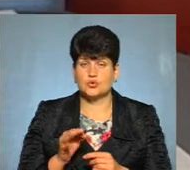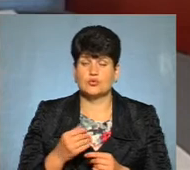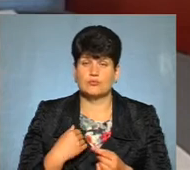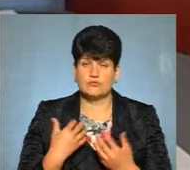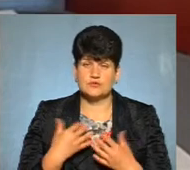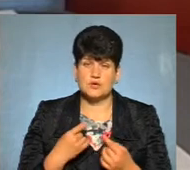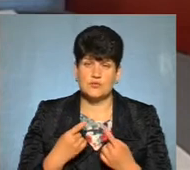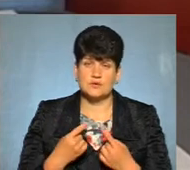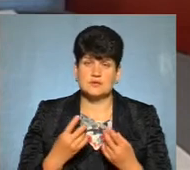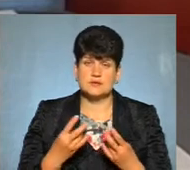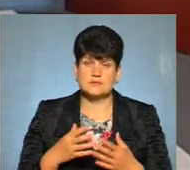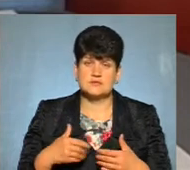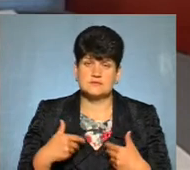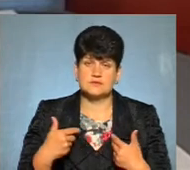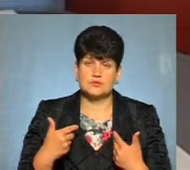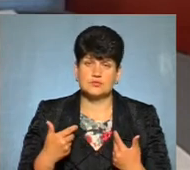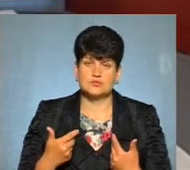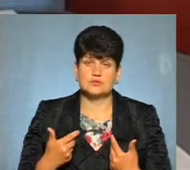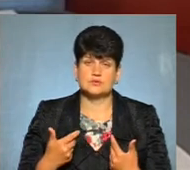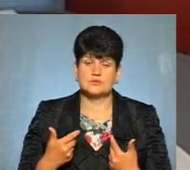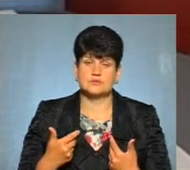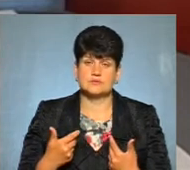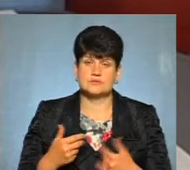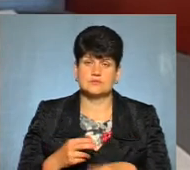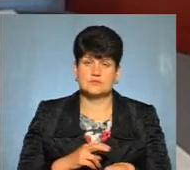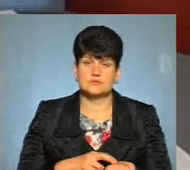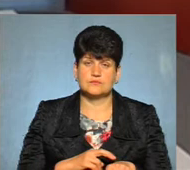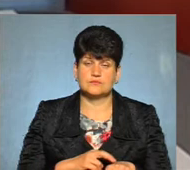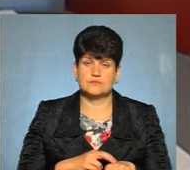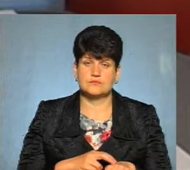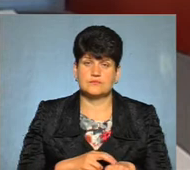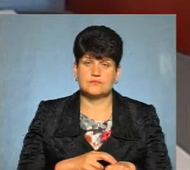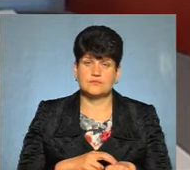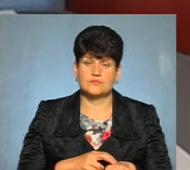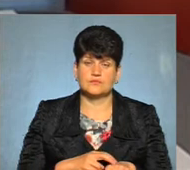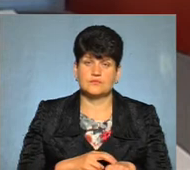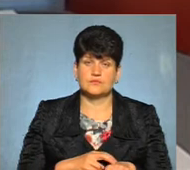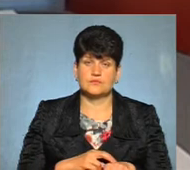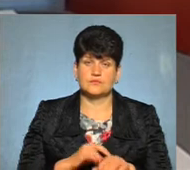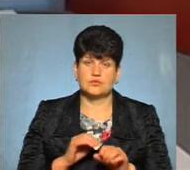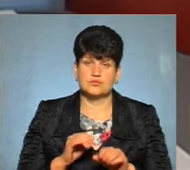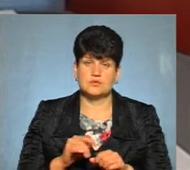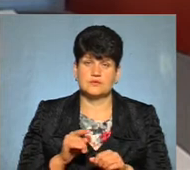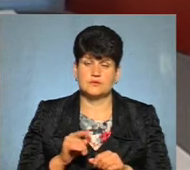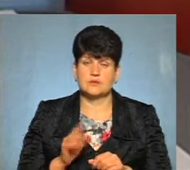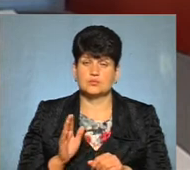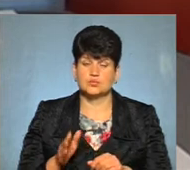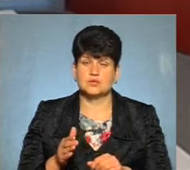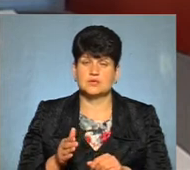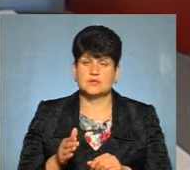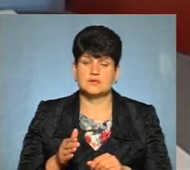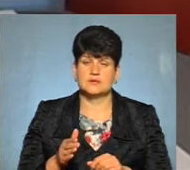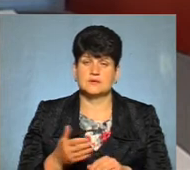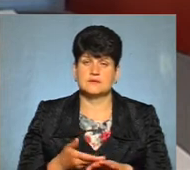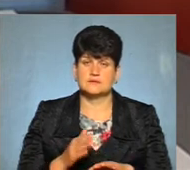говорили, треба звернутися до клініциста, бо, очевидно, не виключений гострий стан. У